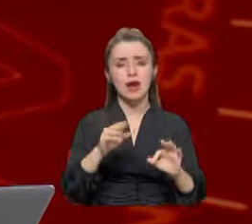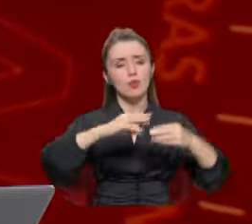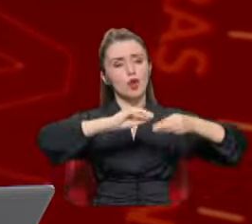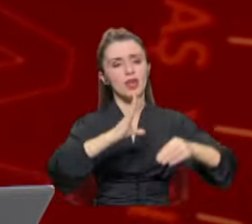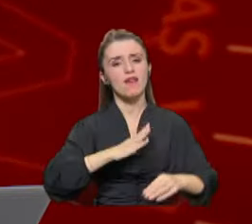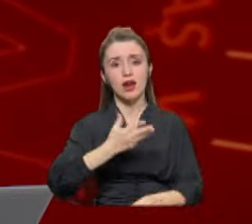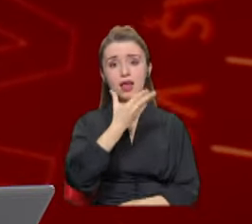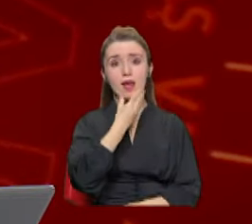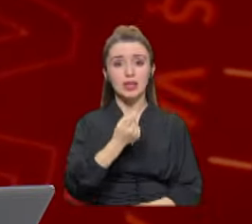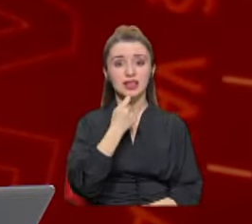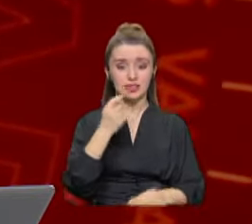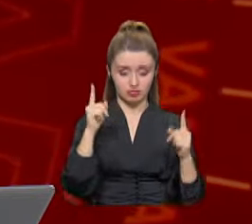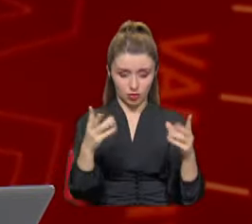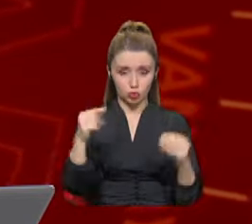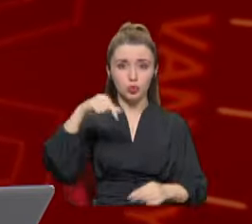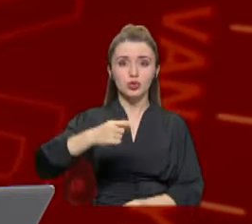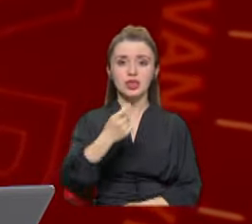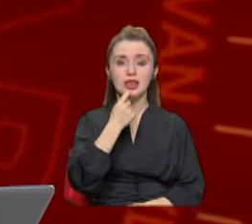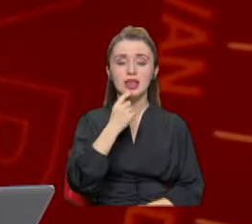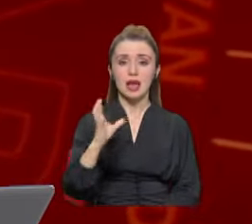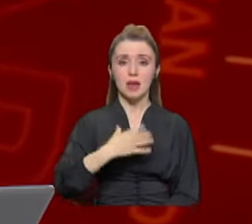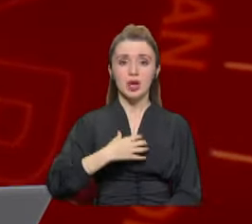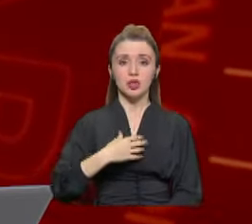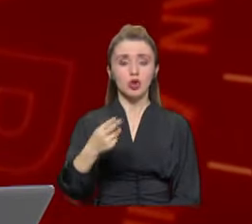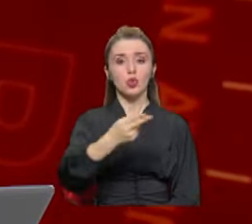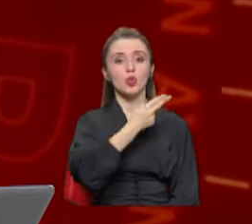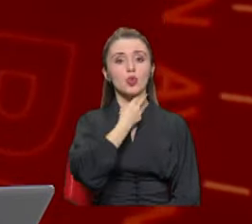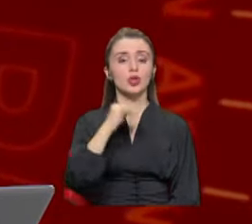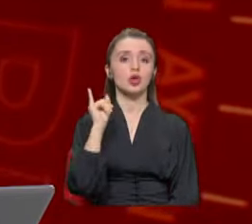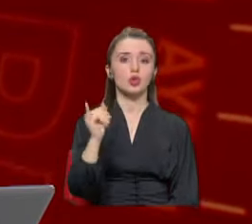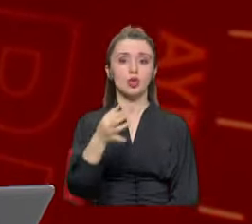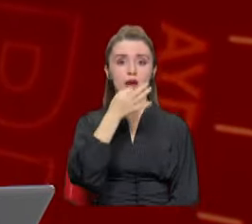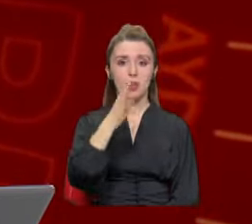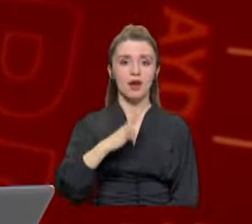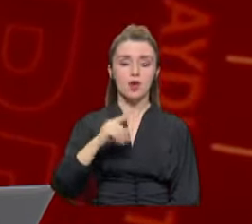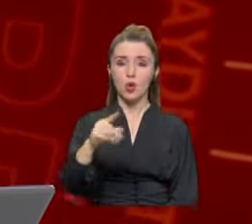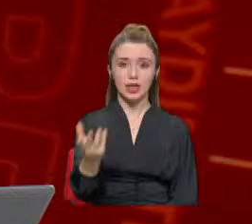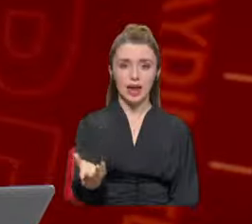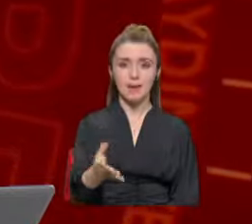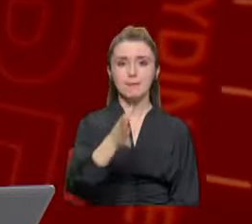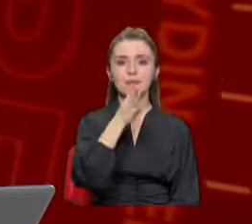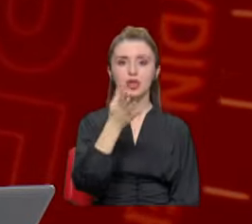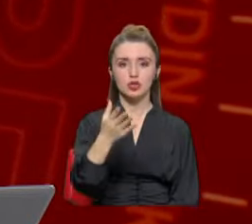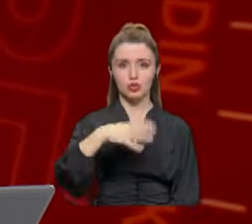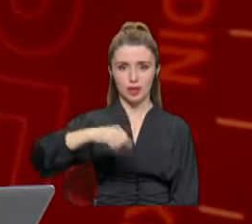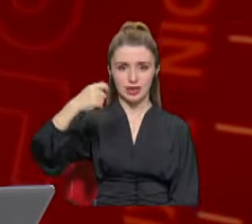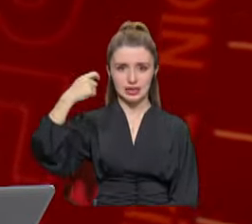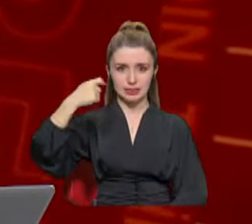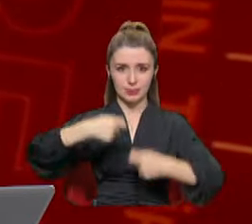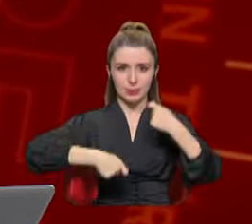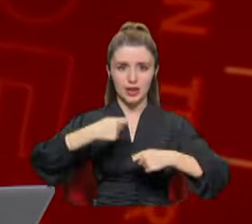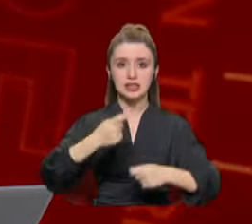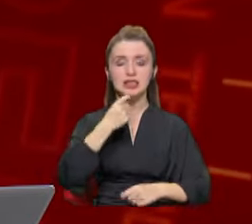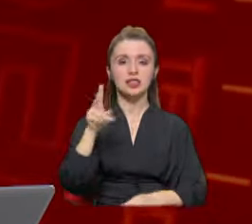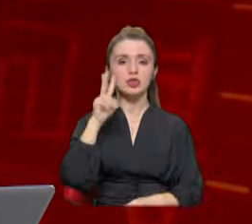yılı ilan edildi bu yıl. Ama patronlar kulübünden kötü haber var. O da şöyle. Biliyorsunuz Merkez Bankası'nın